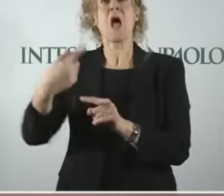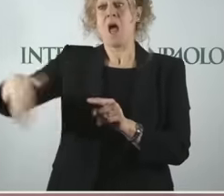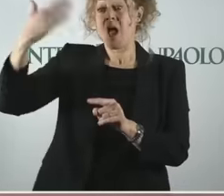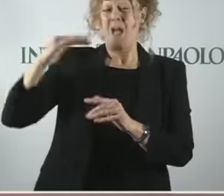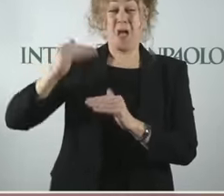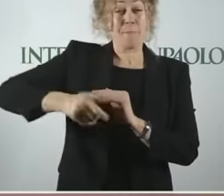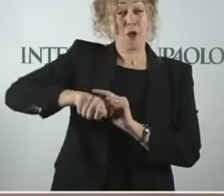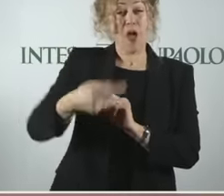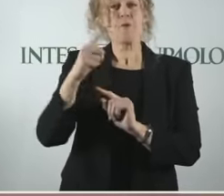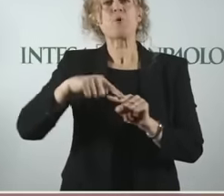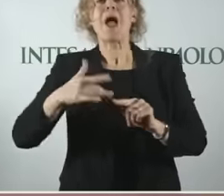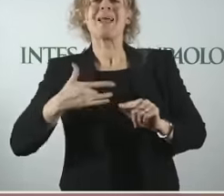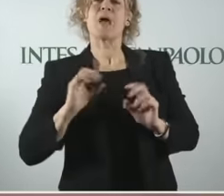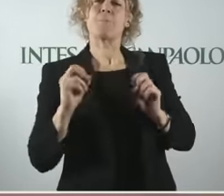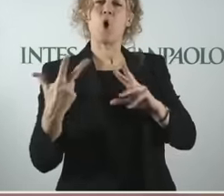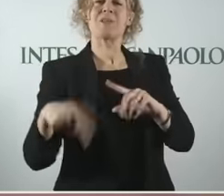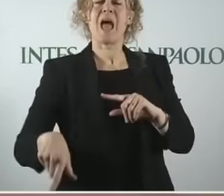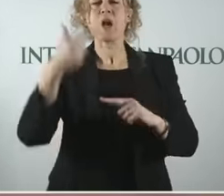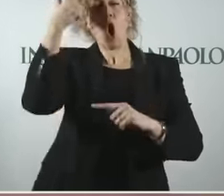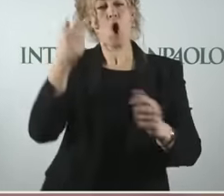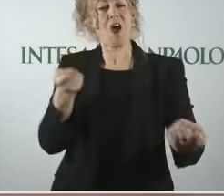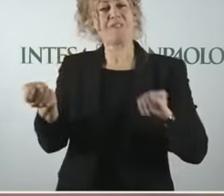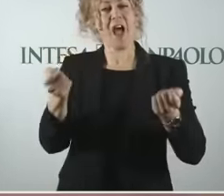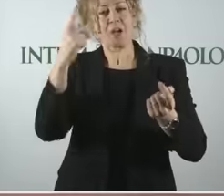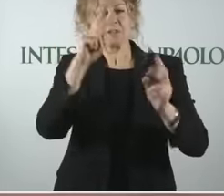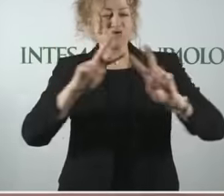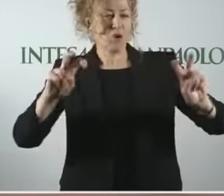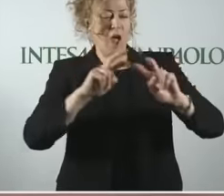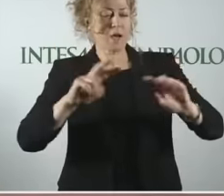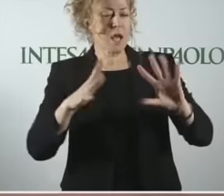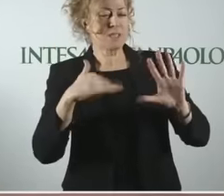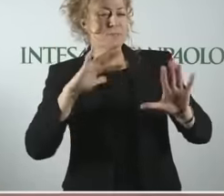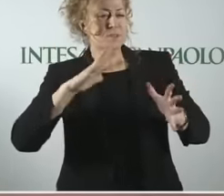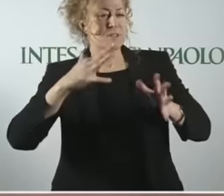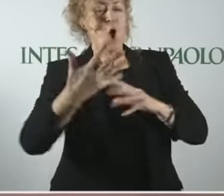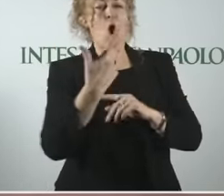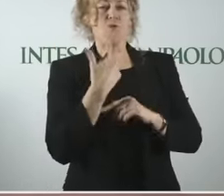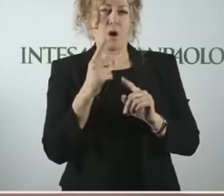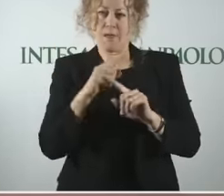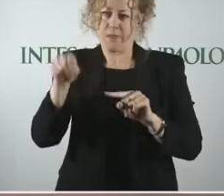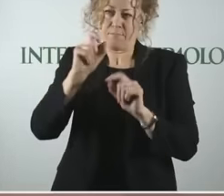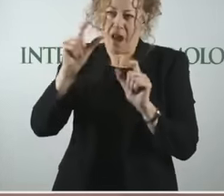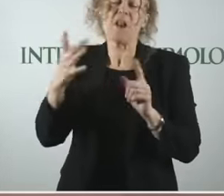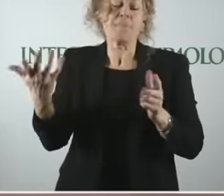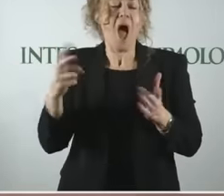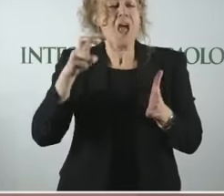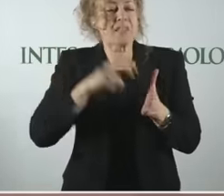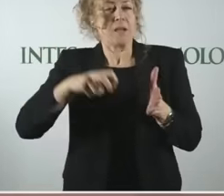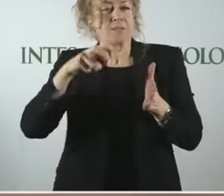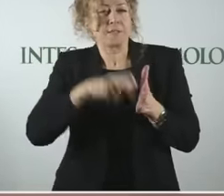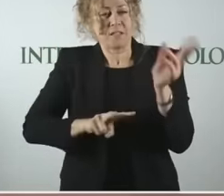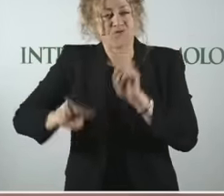governi I quali sono sempre alla ricerca di nuovi modi la cosa vi stupirà di imporre delle tasse e anche in passato